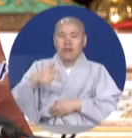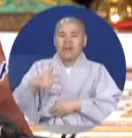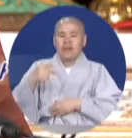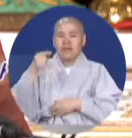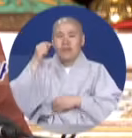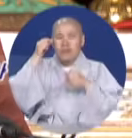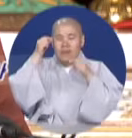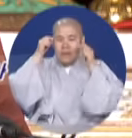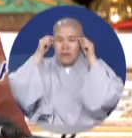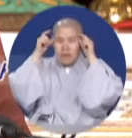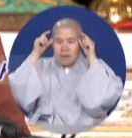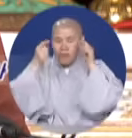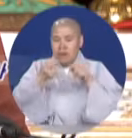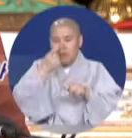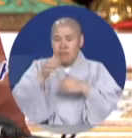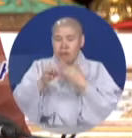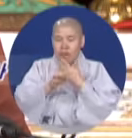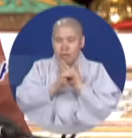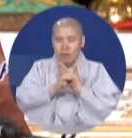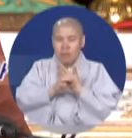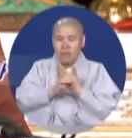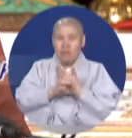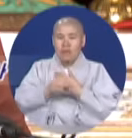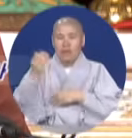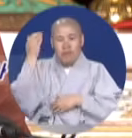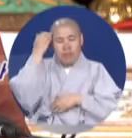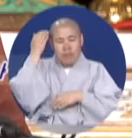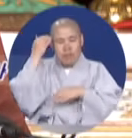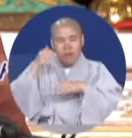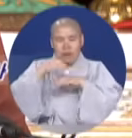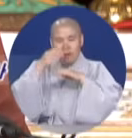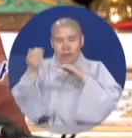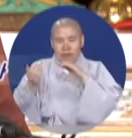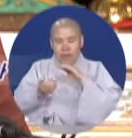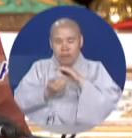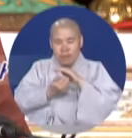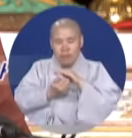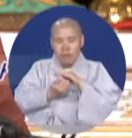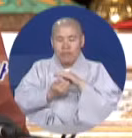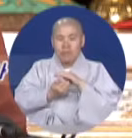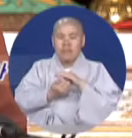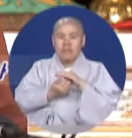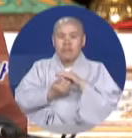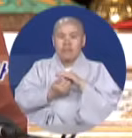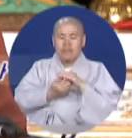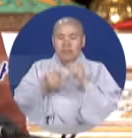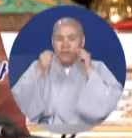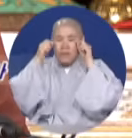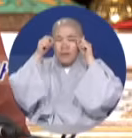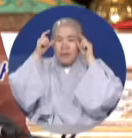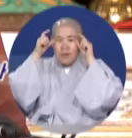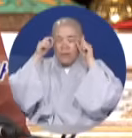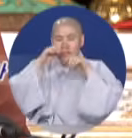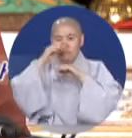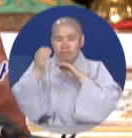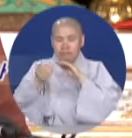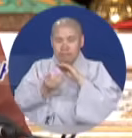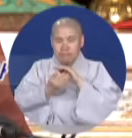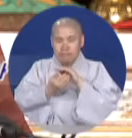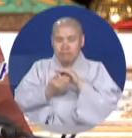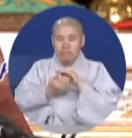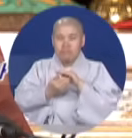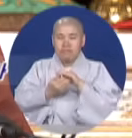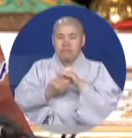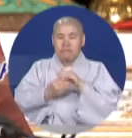지혜롭게 배우면 성보리, 지학, 보리를 이루고 깨달음을 이루고 이런